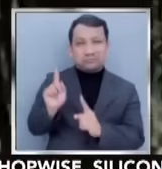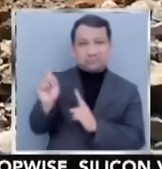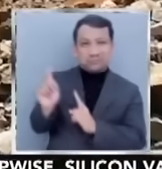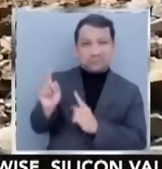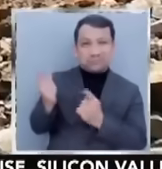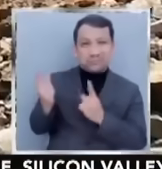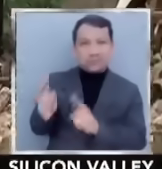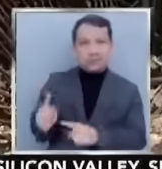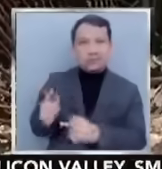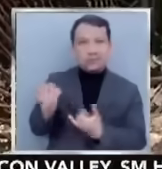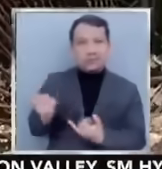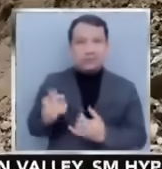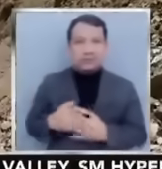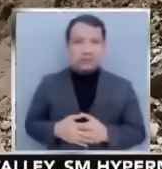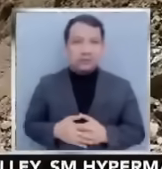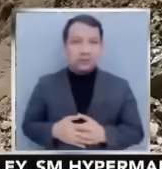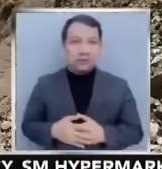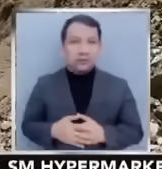kinahinatnan.